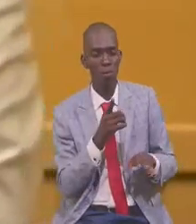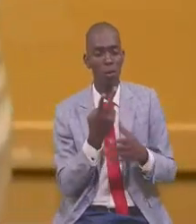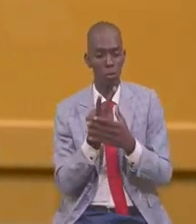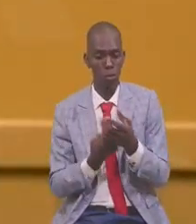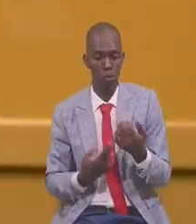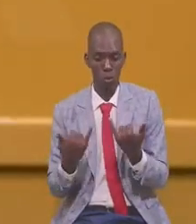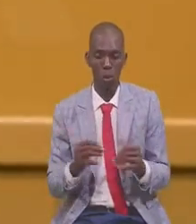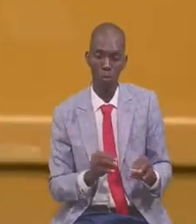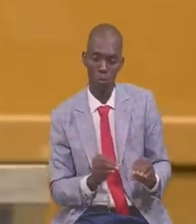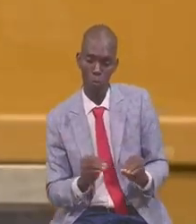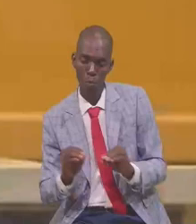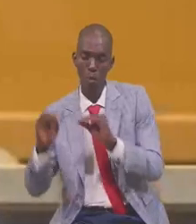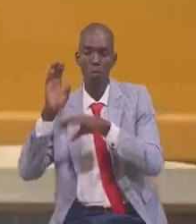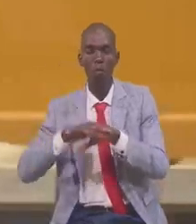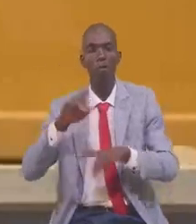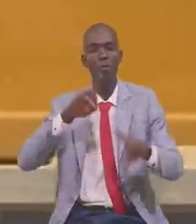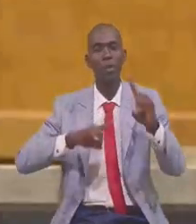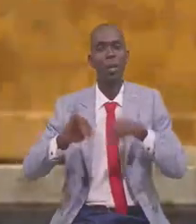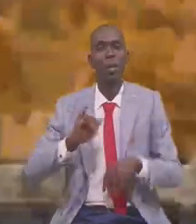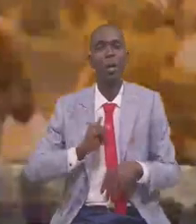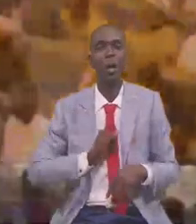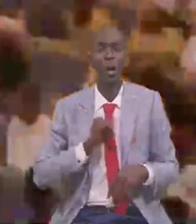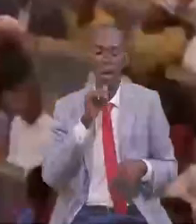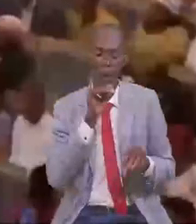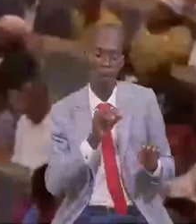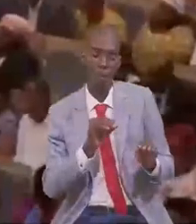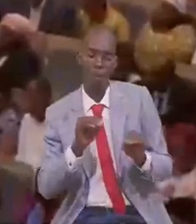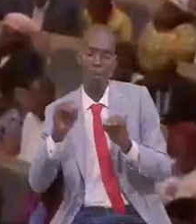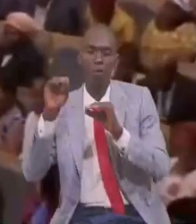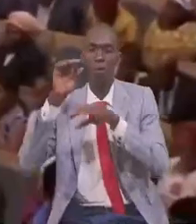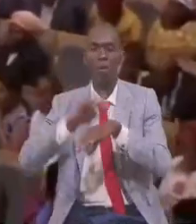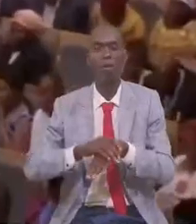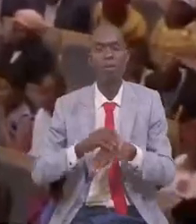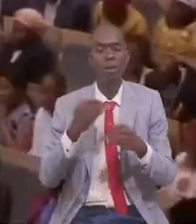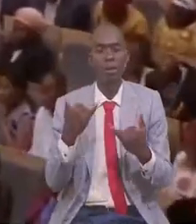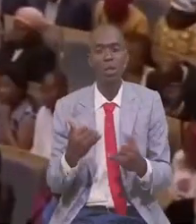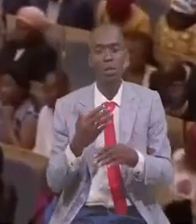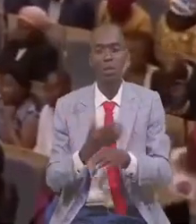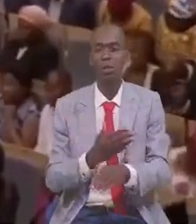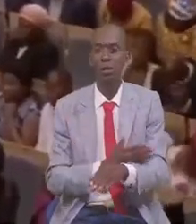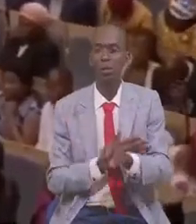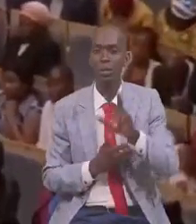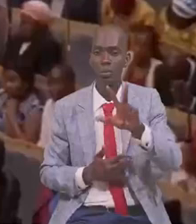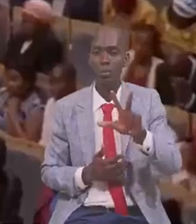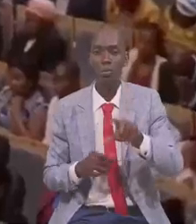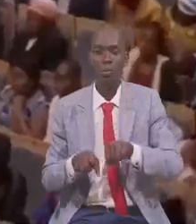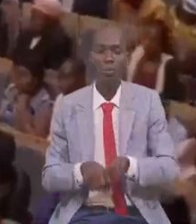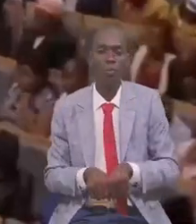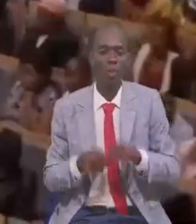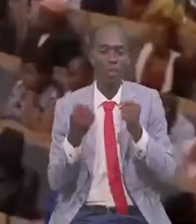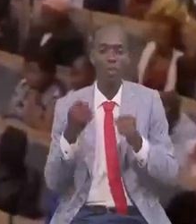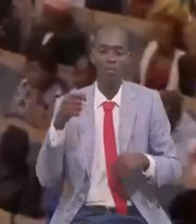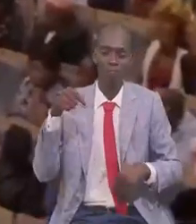Je vais poursuivre. Troisième élément maintenant. Briser les ponts.